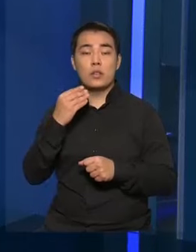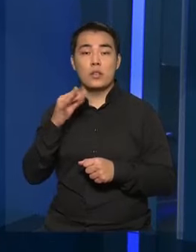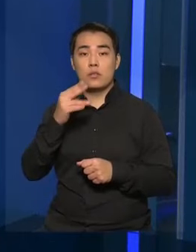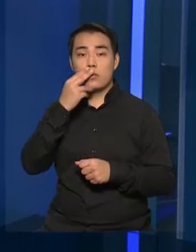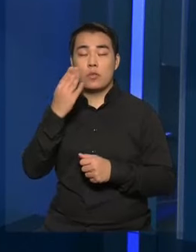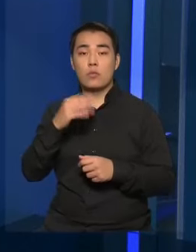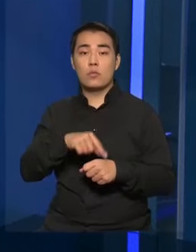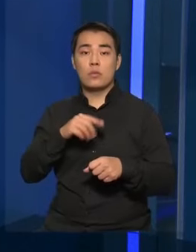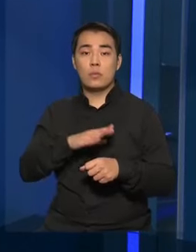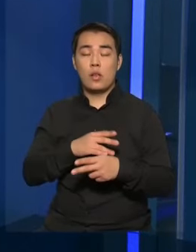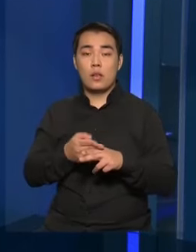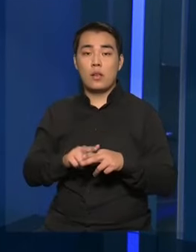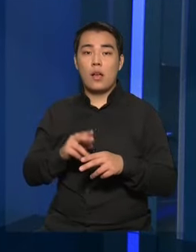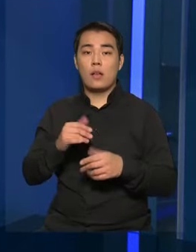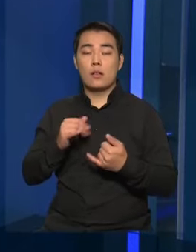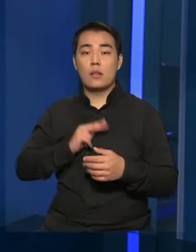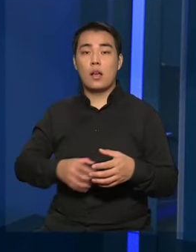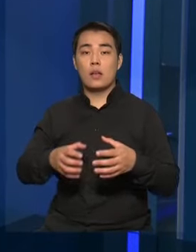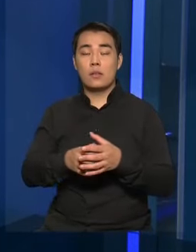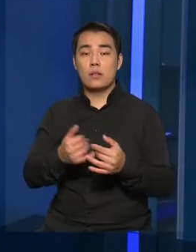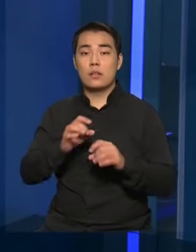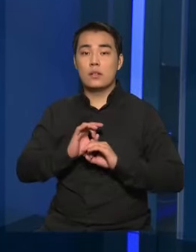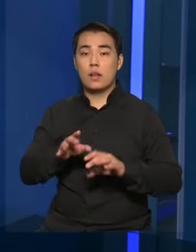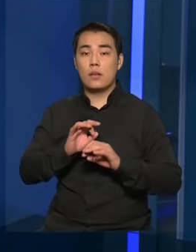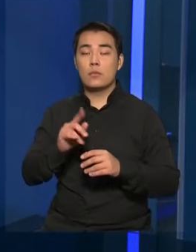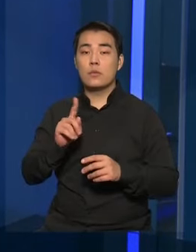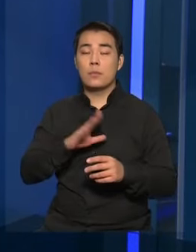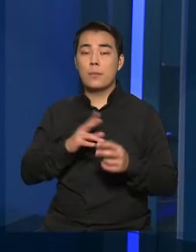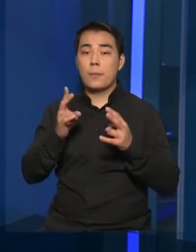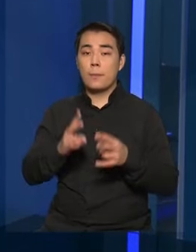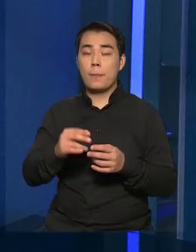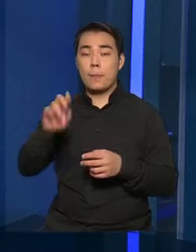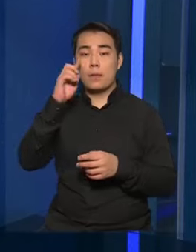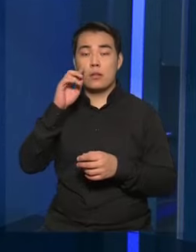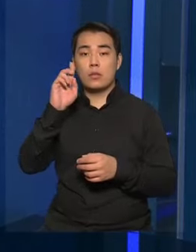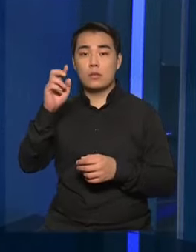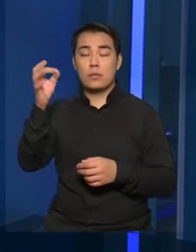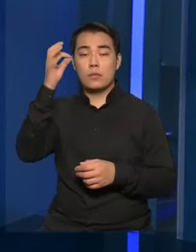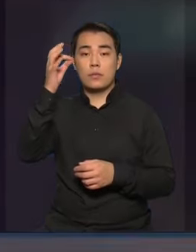да сезілген. Әріптесім Қалымқасын Санбай былтыр зілзаладан зардап шеккен елдерді еске түсірді.